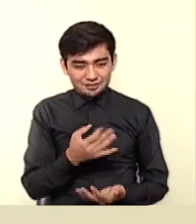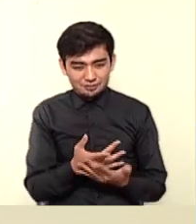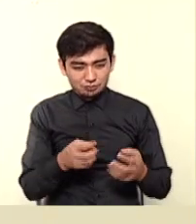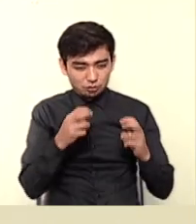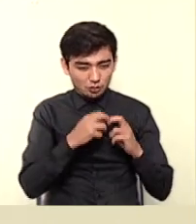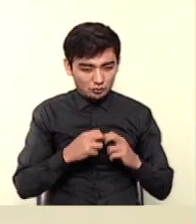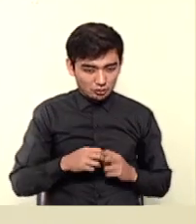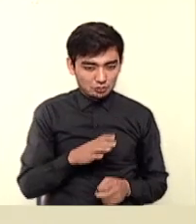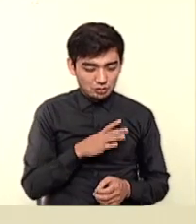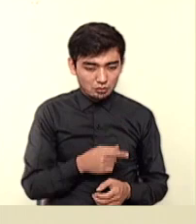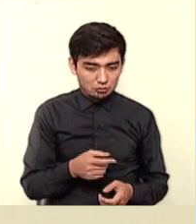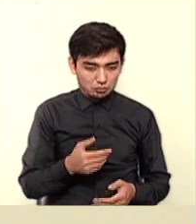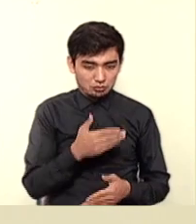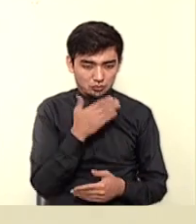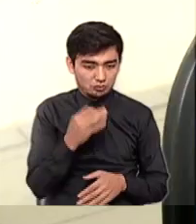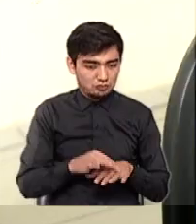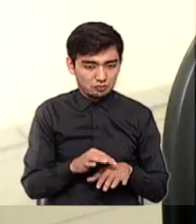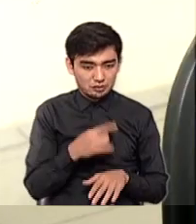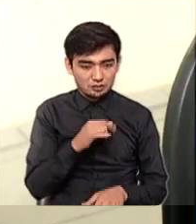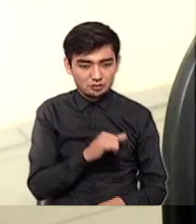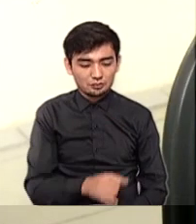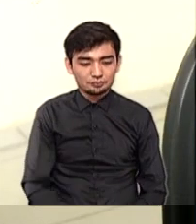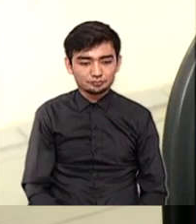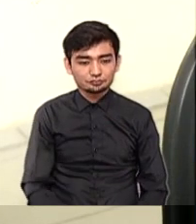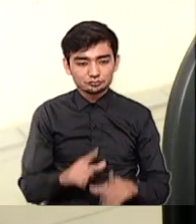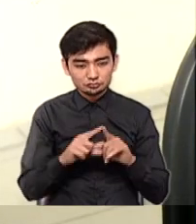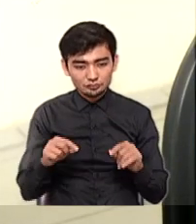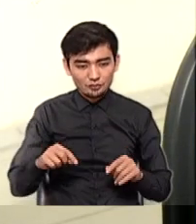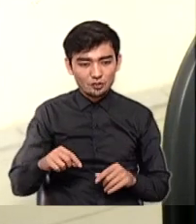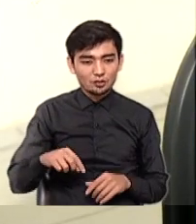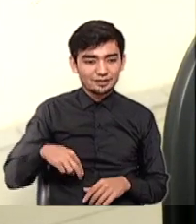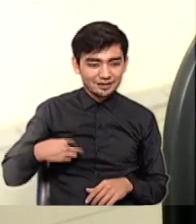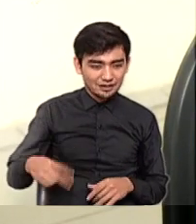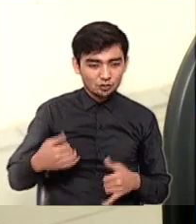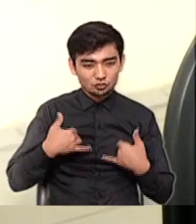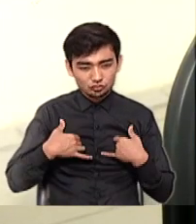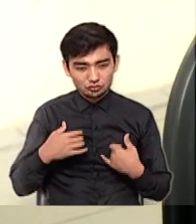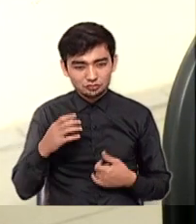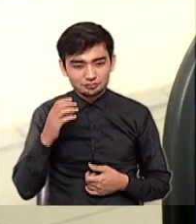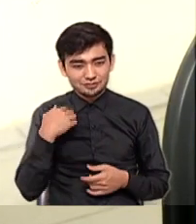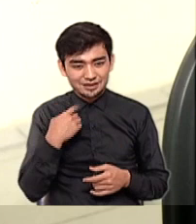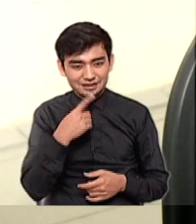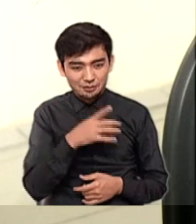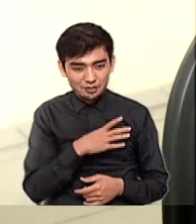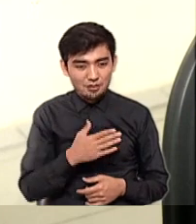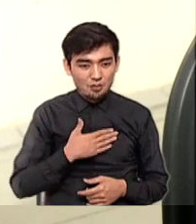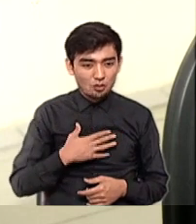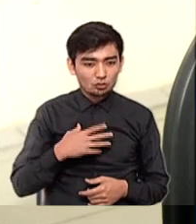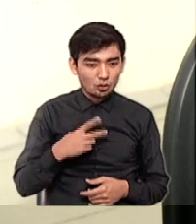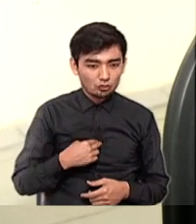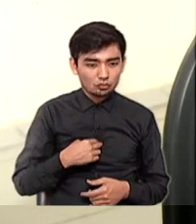тексерістен кейін ол анықталмады деп отыр. Мектеп ұжымының, мектеп директорының, тәрбиешілерінің айтқандай, менің қызымның